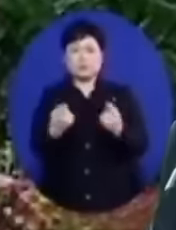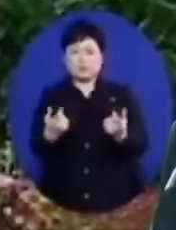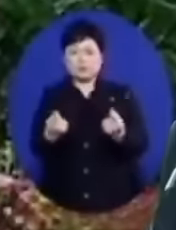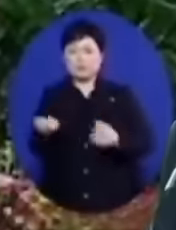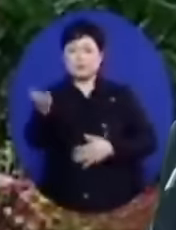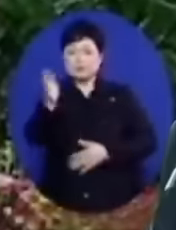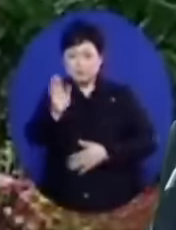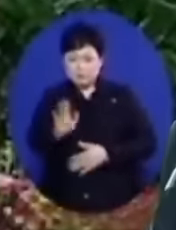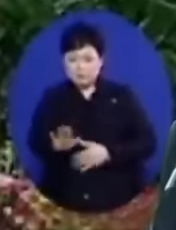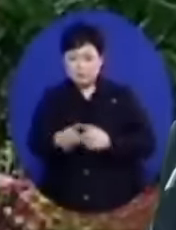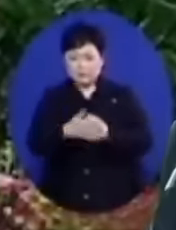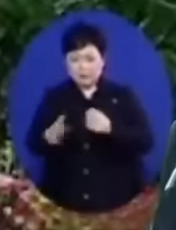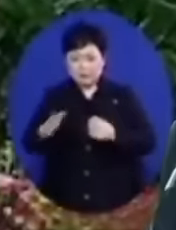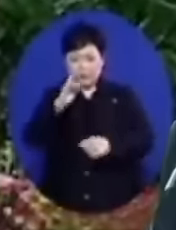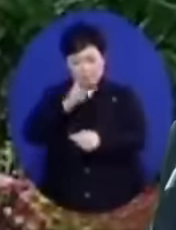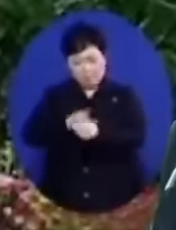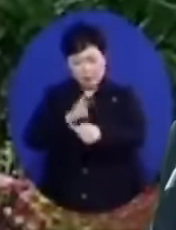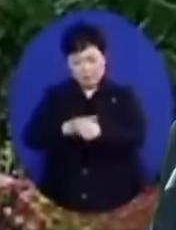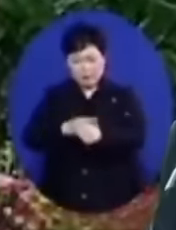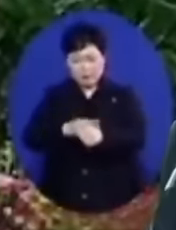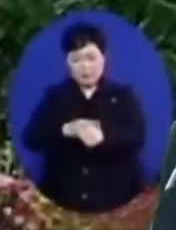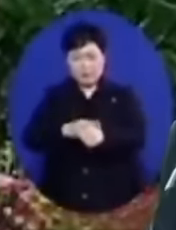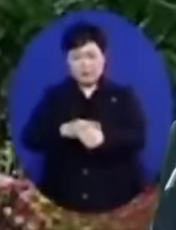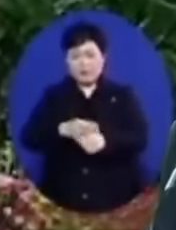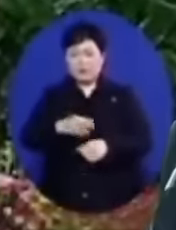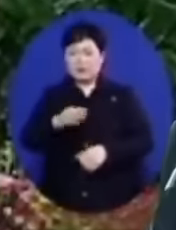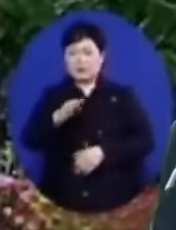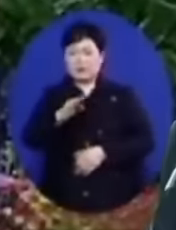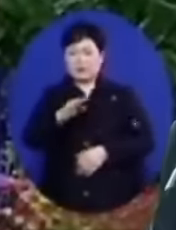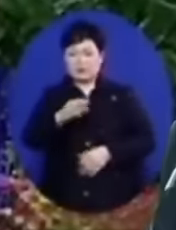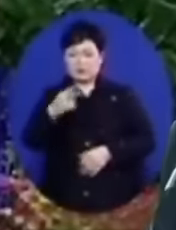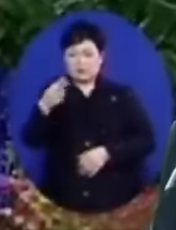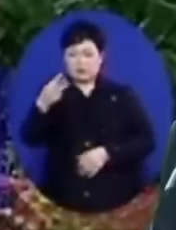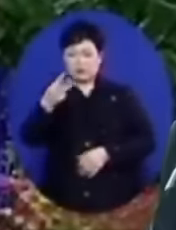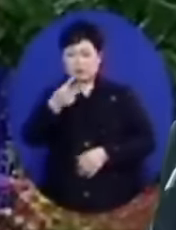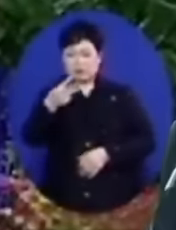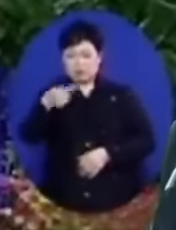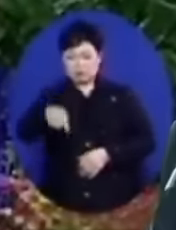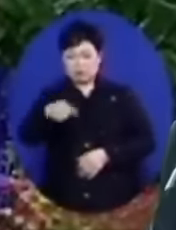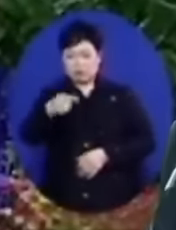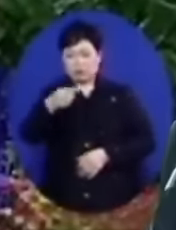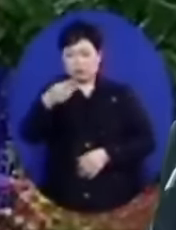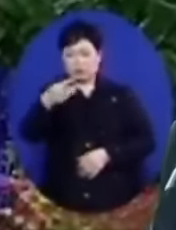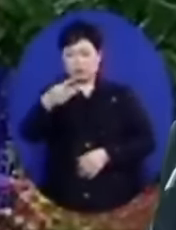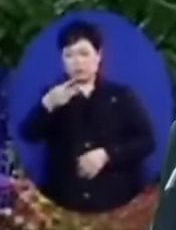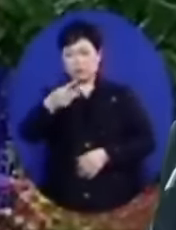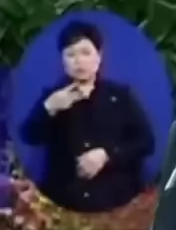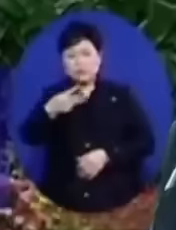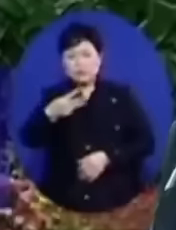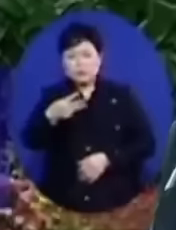그래서 바울 선생은 무시아를 지나 드로아로 내려갔습니다.